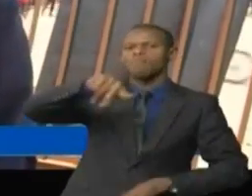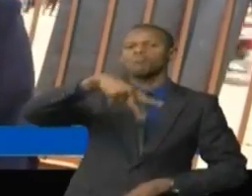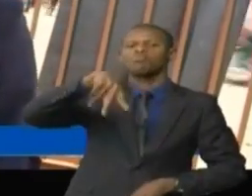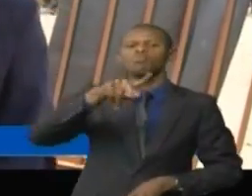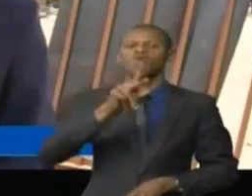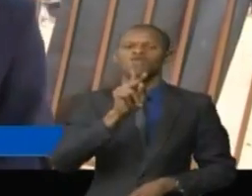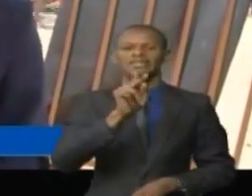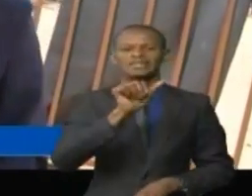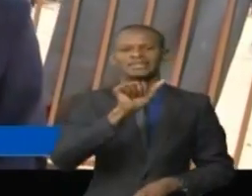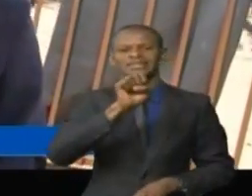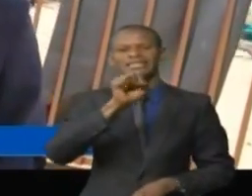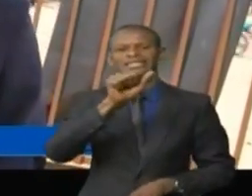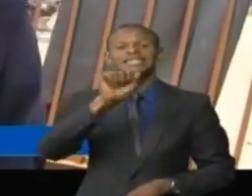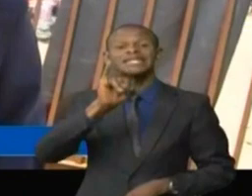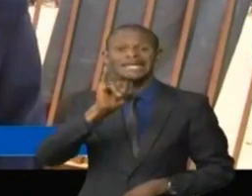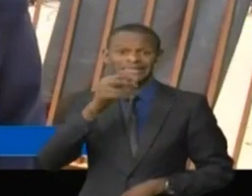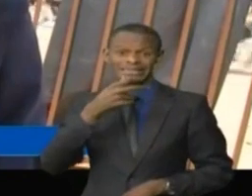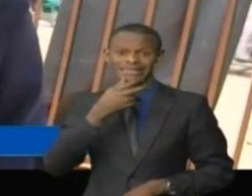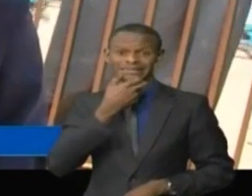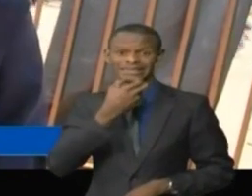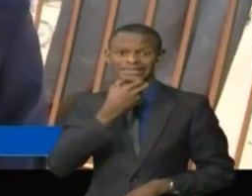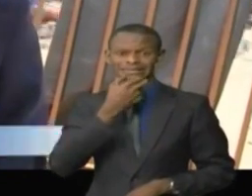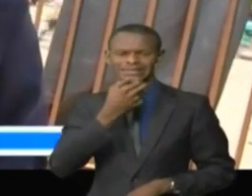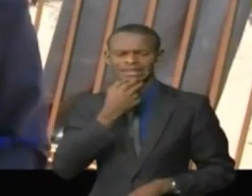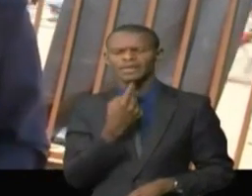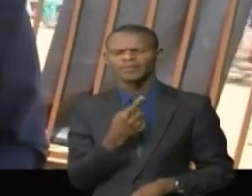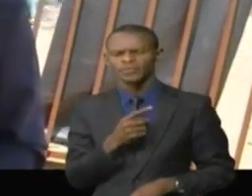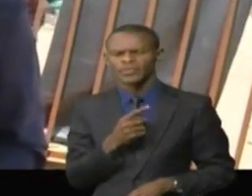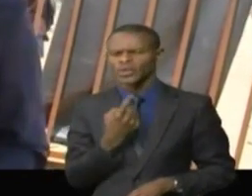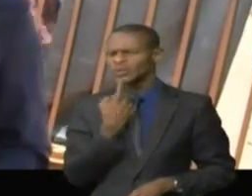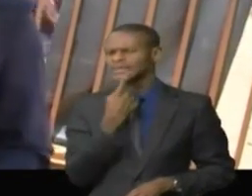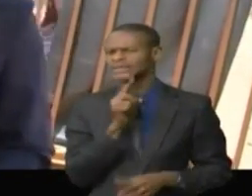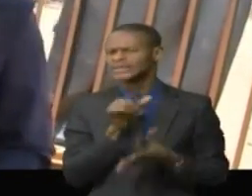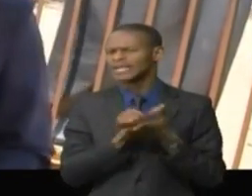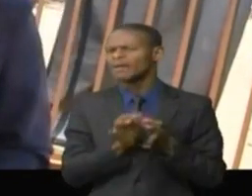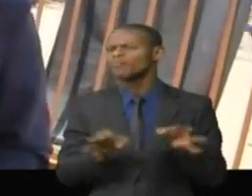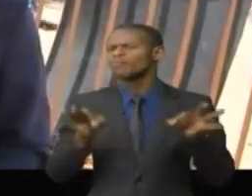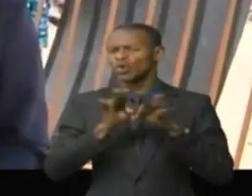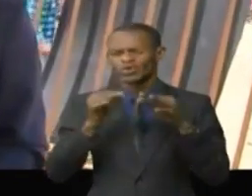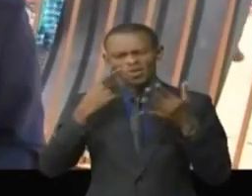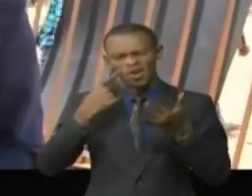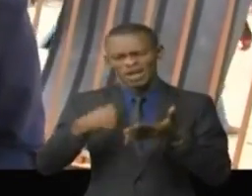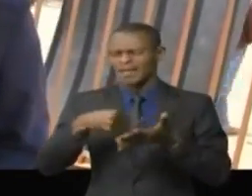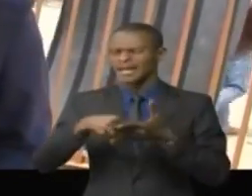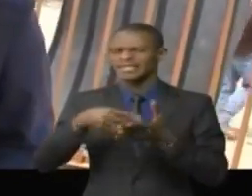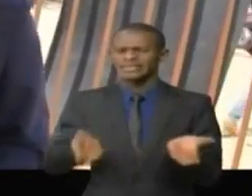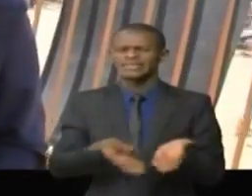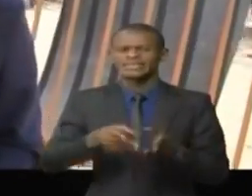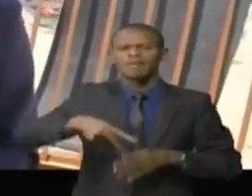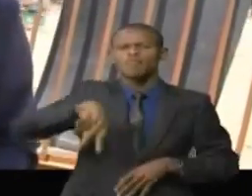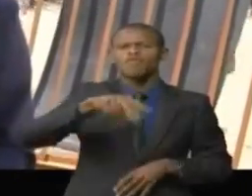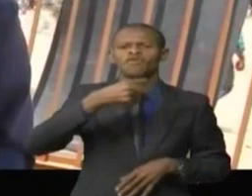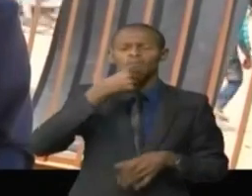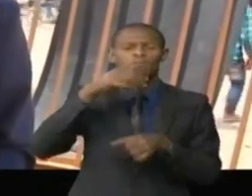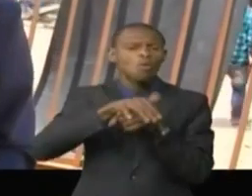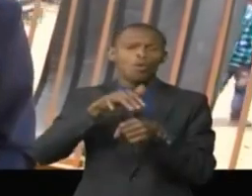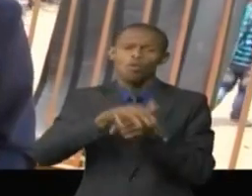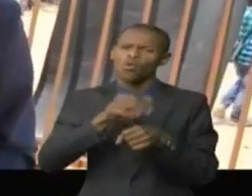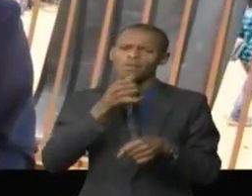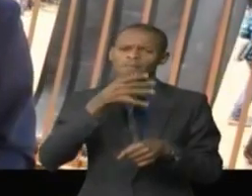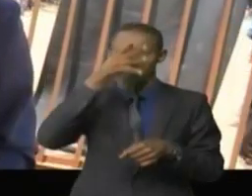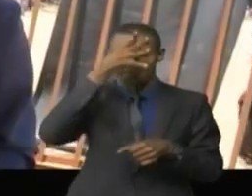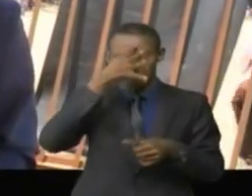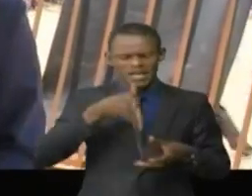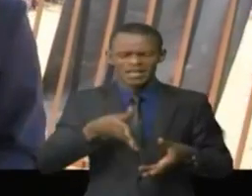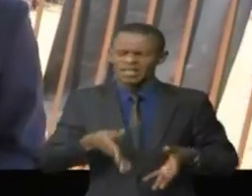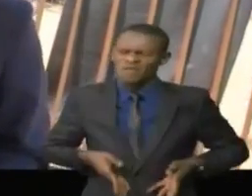Kassai, où l'on note un taux de nouvelles acceptantes sous méthode contraceptive de 20% et une prévalence